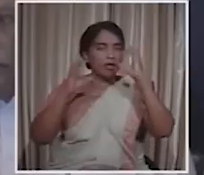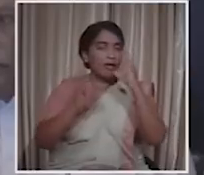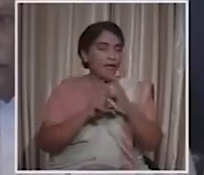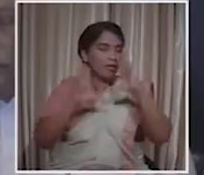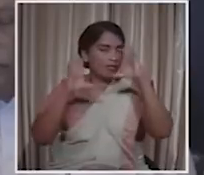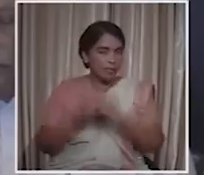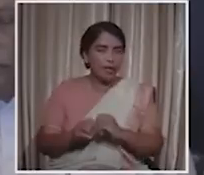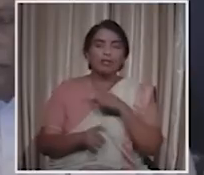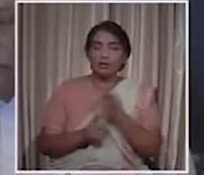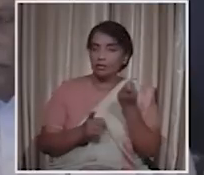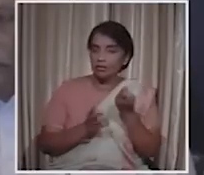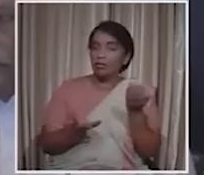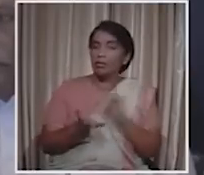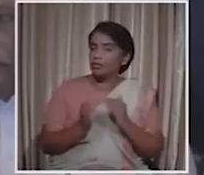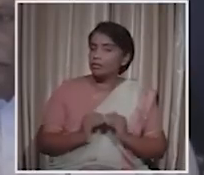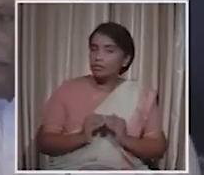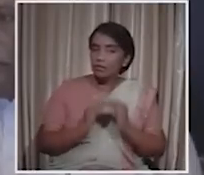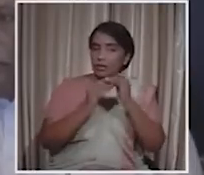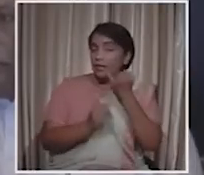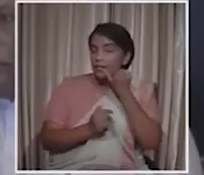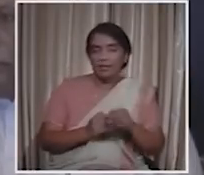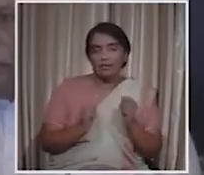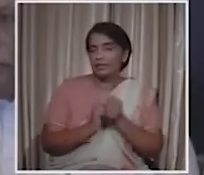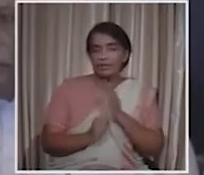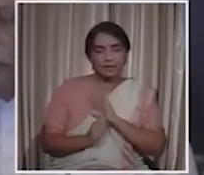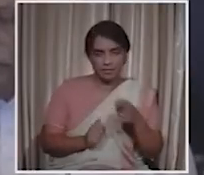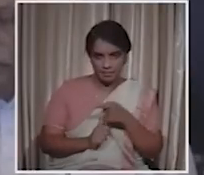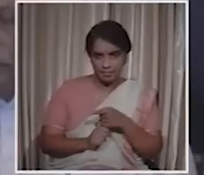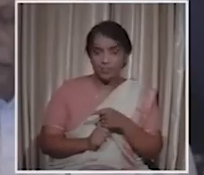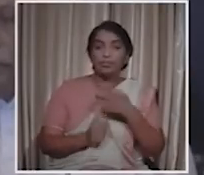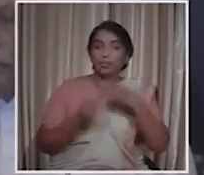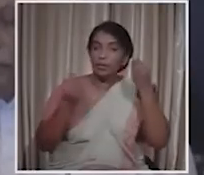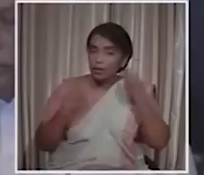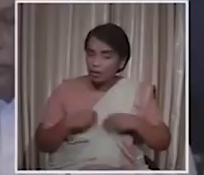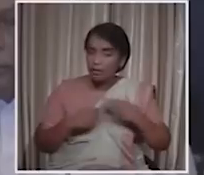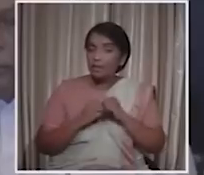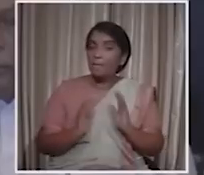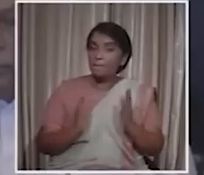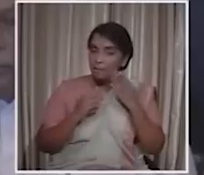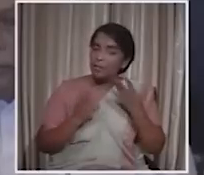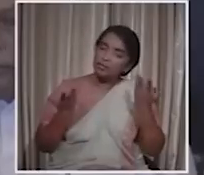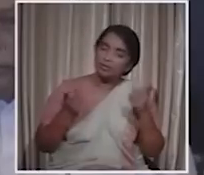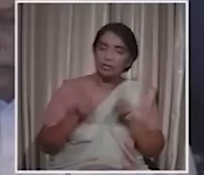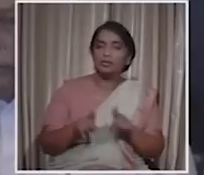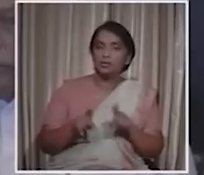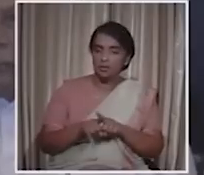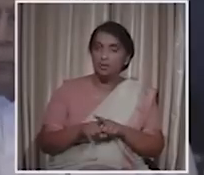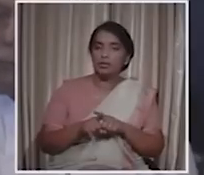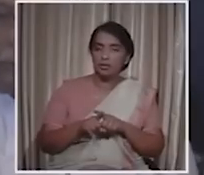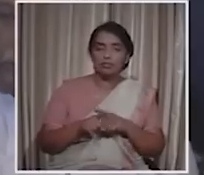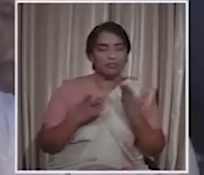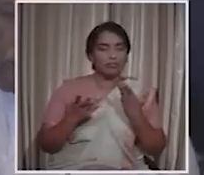වැටුණු ආර්ථිකයක් යලි ගොඩනැංවීම ලේසි පහසු කාර්යයක් නෙමෙයි. කඩා වැටීම ආරම්භයේදී කෙසේ හෝ තිරංග